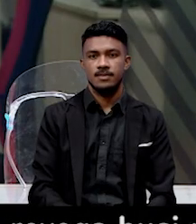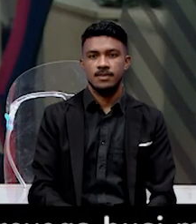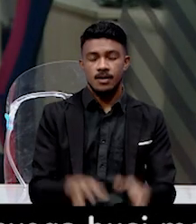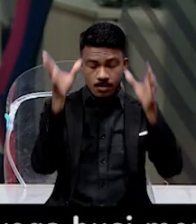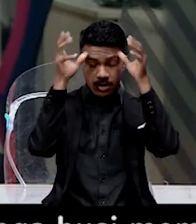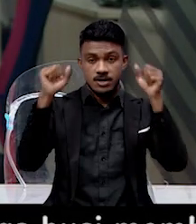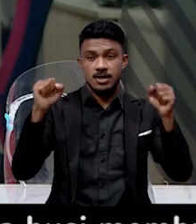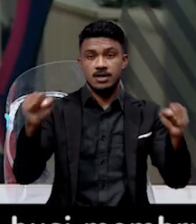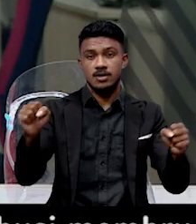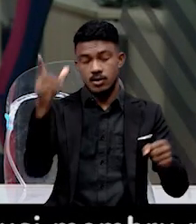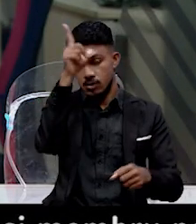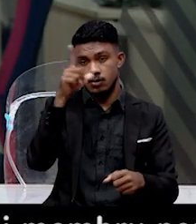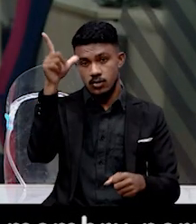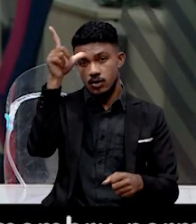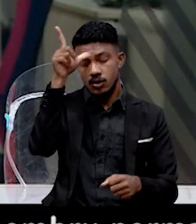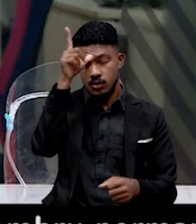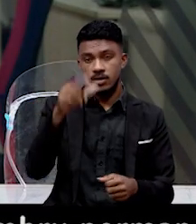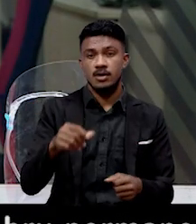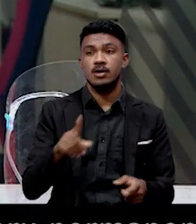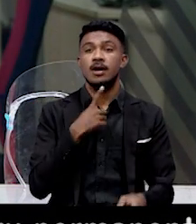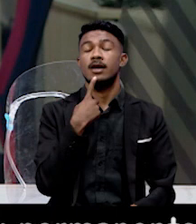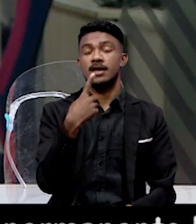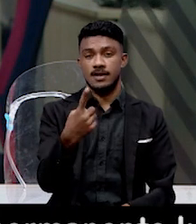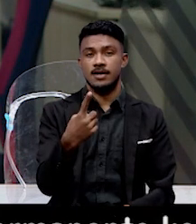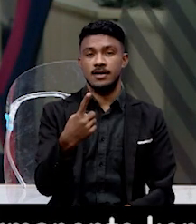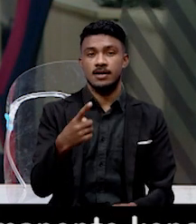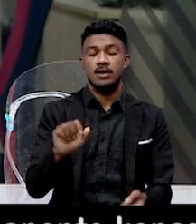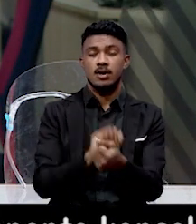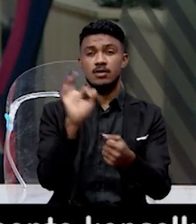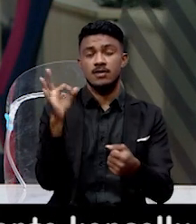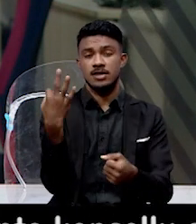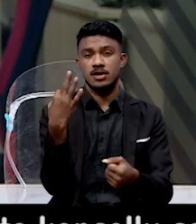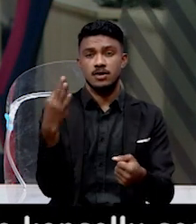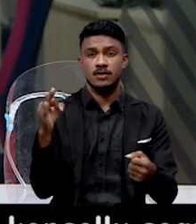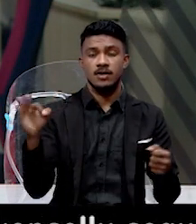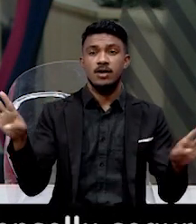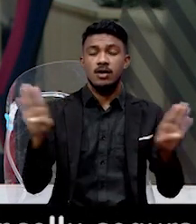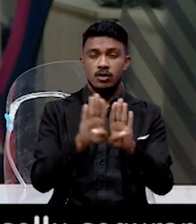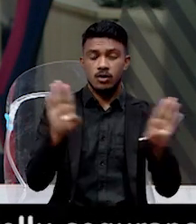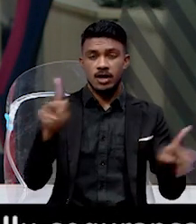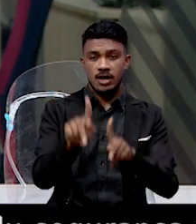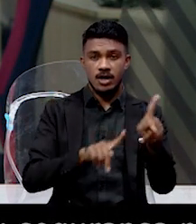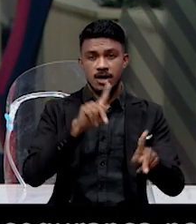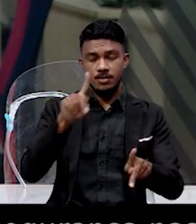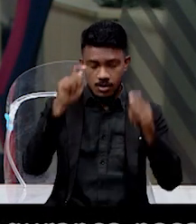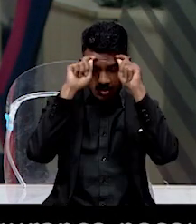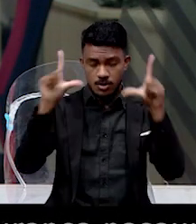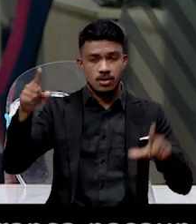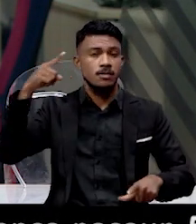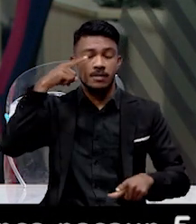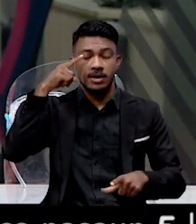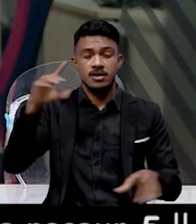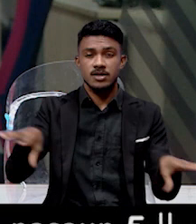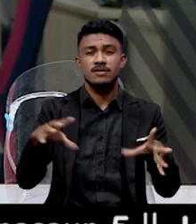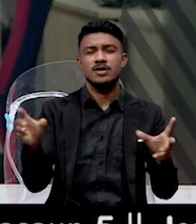Presidente Republika Francisco Guterres Luolo Hatete, pandemia COVID-19 loke Timor uang hotu ne matang atau servisu